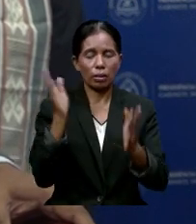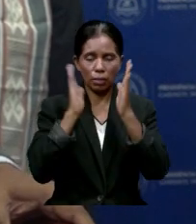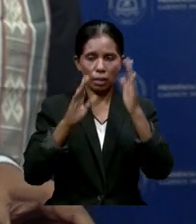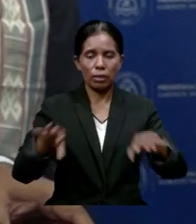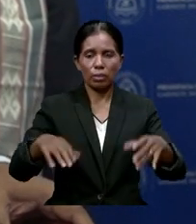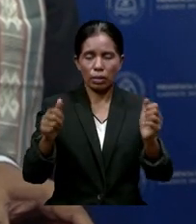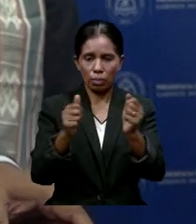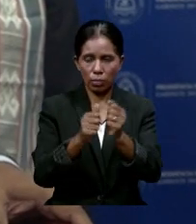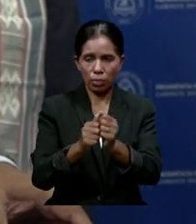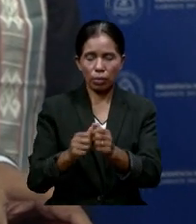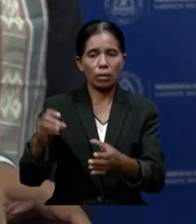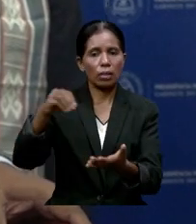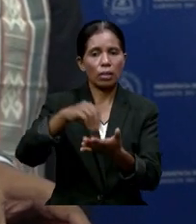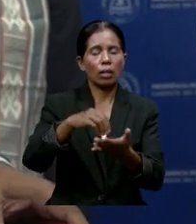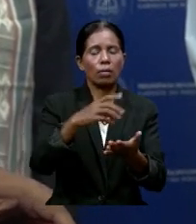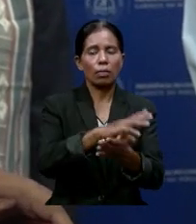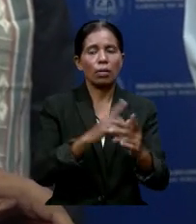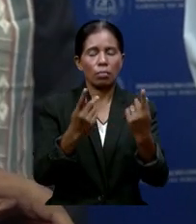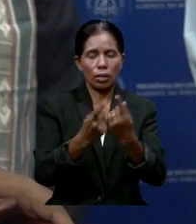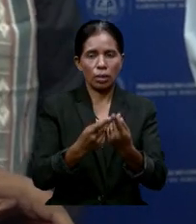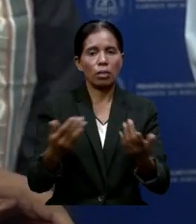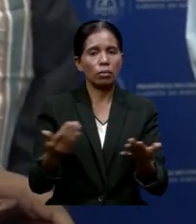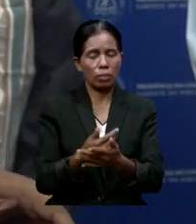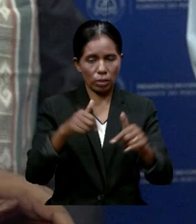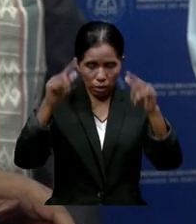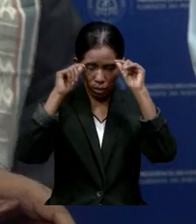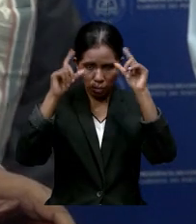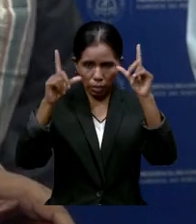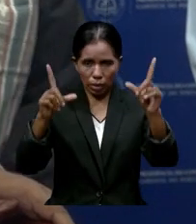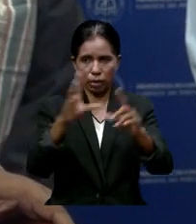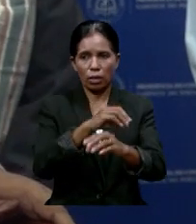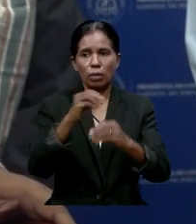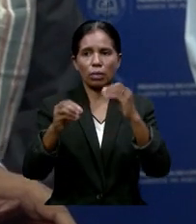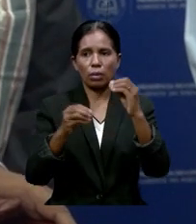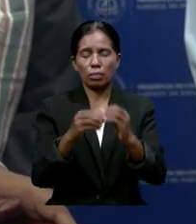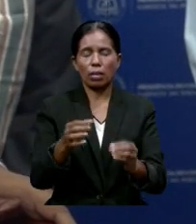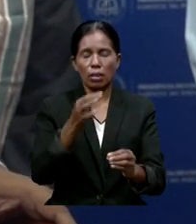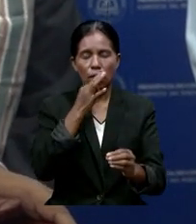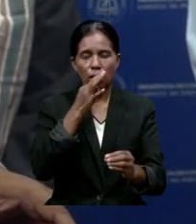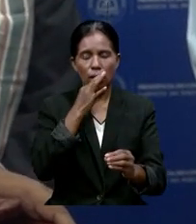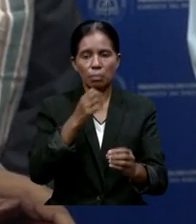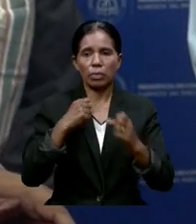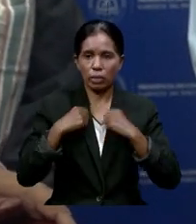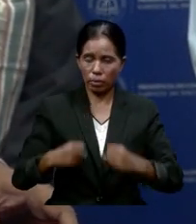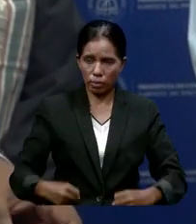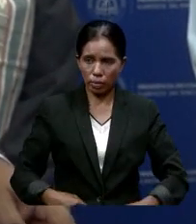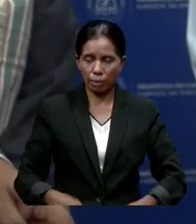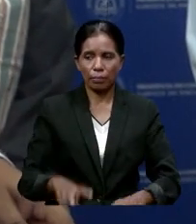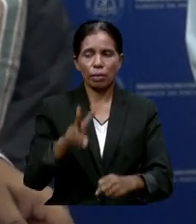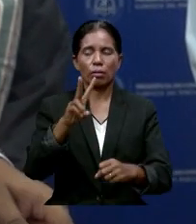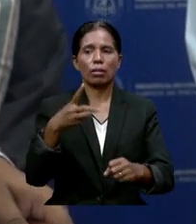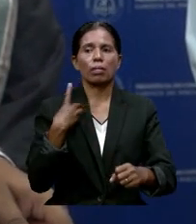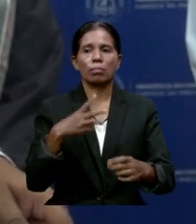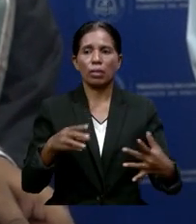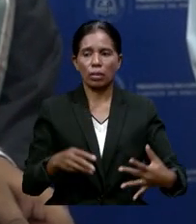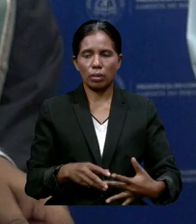mengadakan perusahaan baru di Timor-Leste, khasnya dalam bidang makanan kesihatan. Ya, dua perkara ini secara